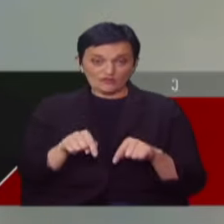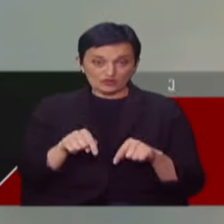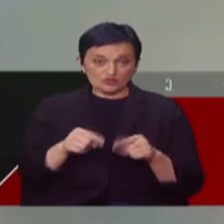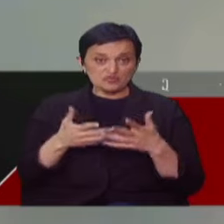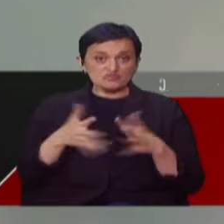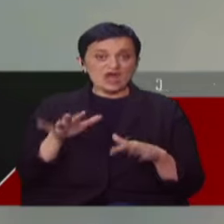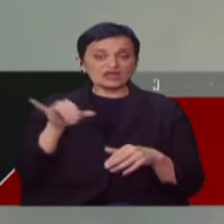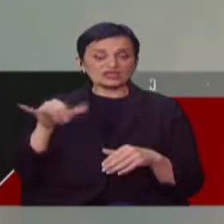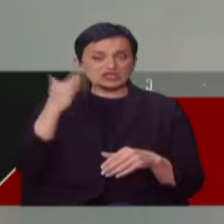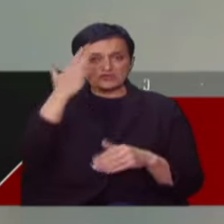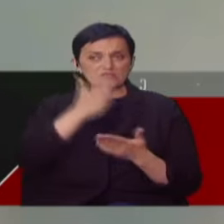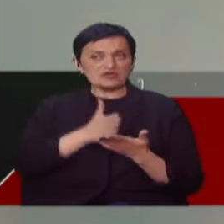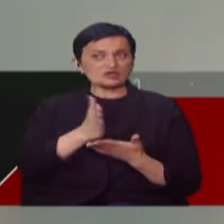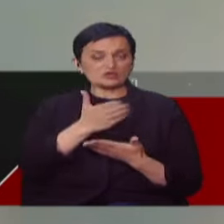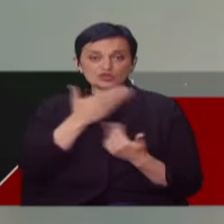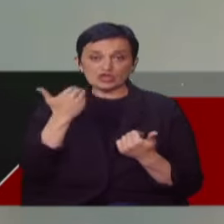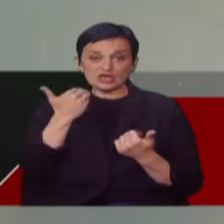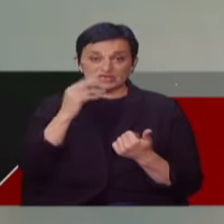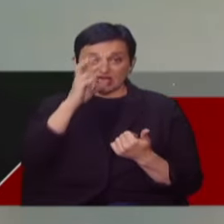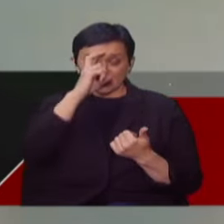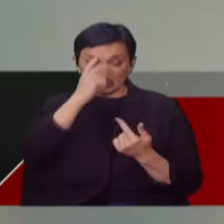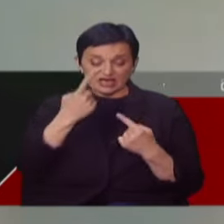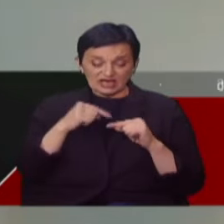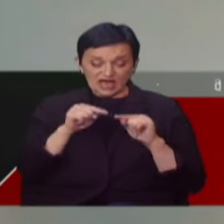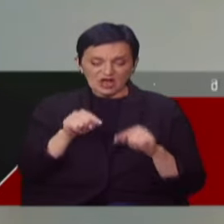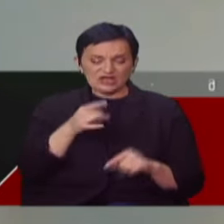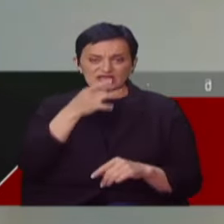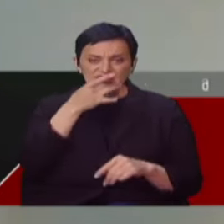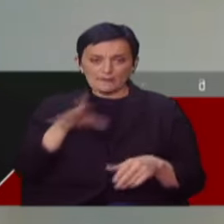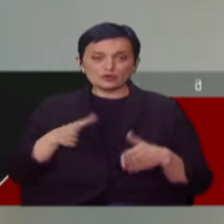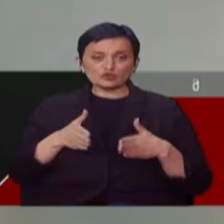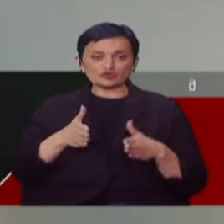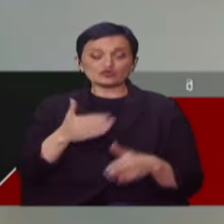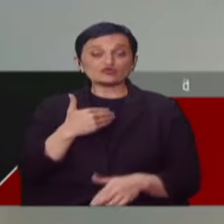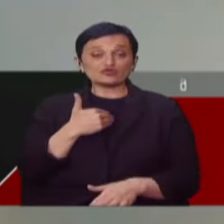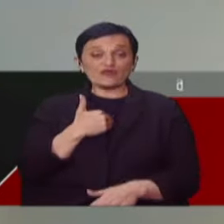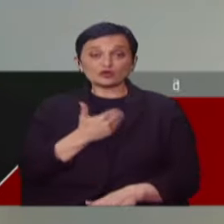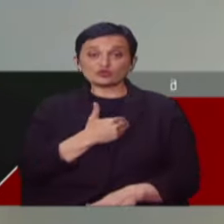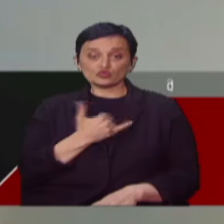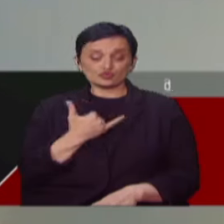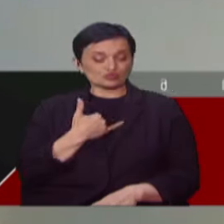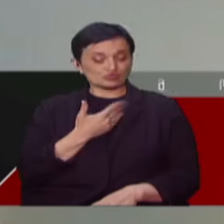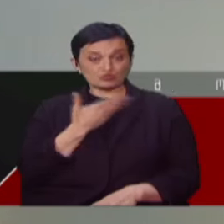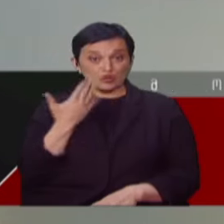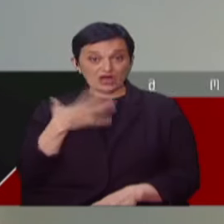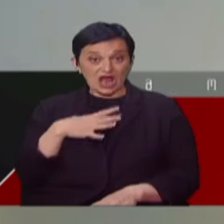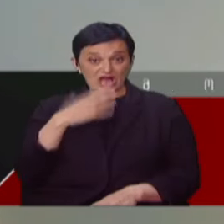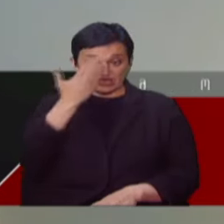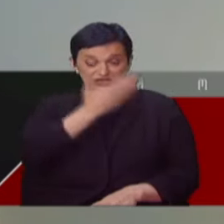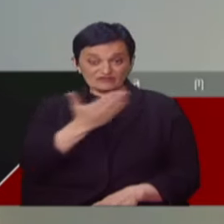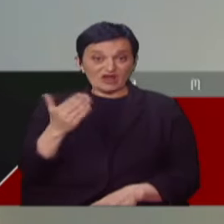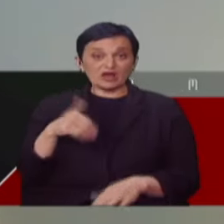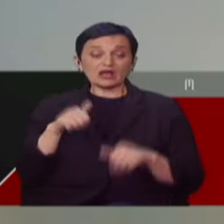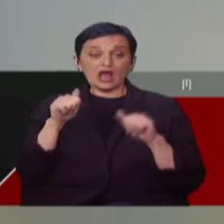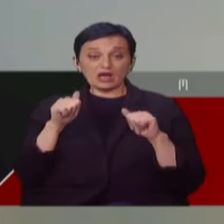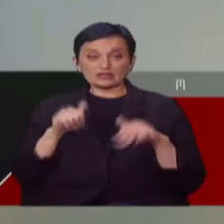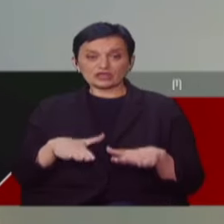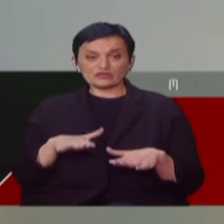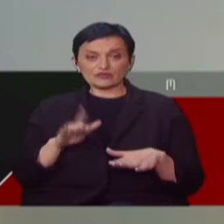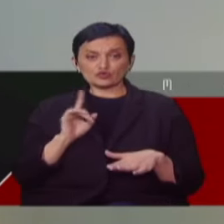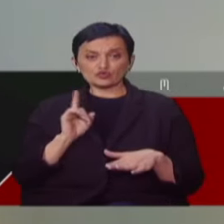მეტი მიზანი მათ არა აქვთ. ხელისუფლებაში მოვიდნენ ნებისმიერი გზით. ჩვენ ეს სურვილი არ გვაქვს. და თუ ქართველი ხალხი გადაწყვეტს,